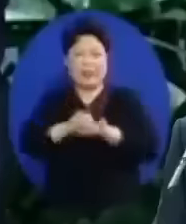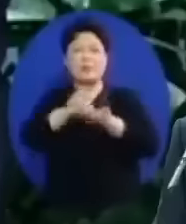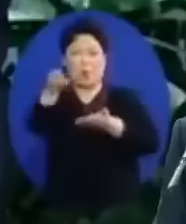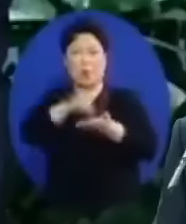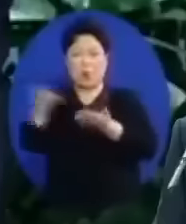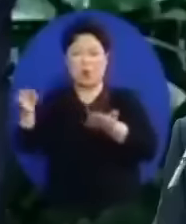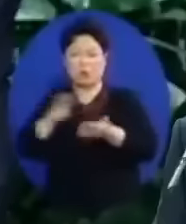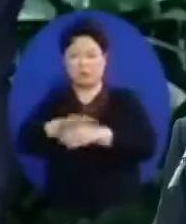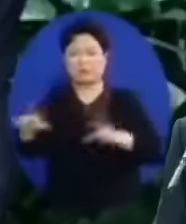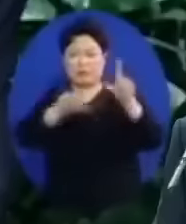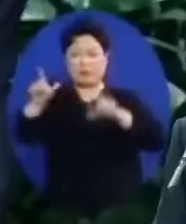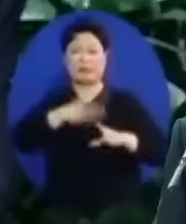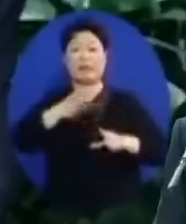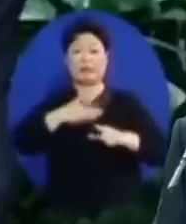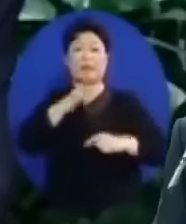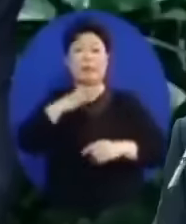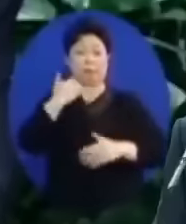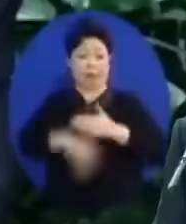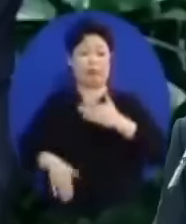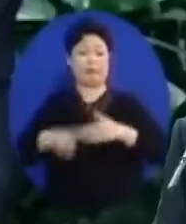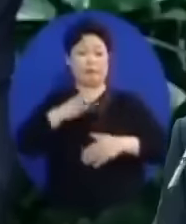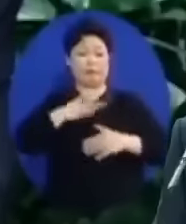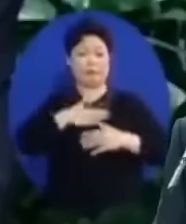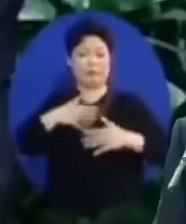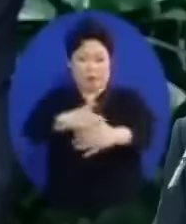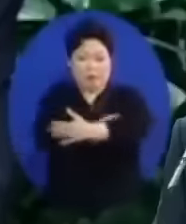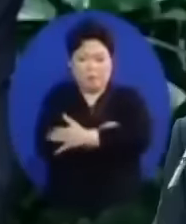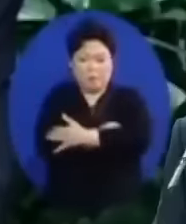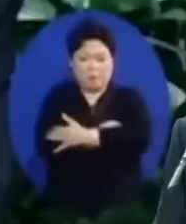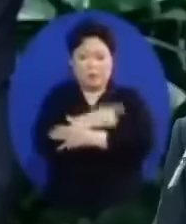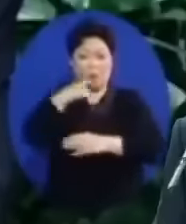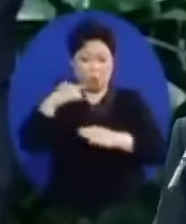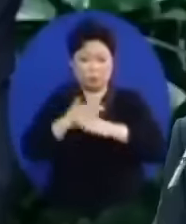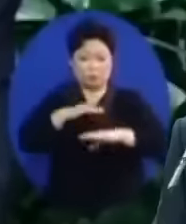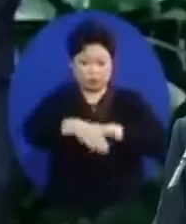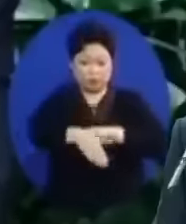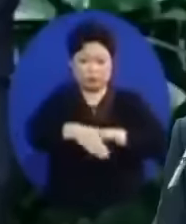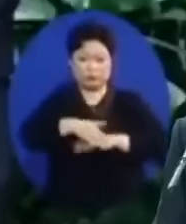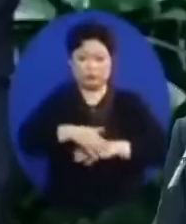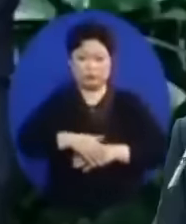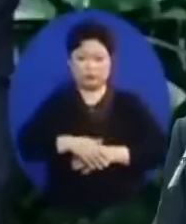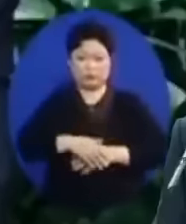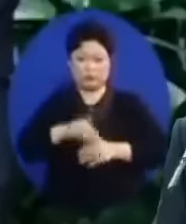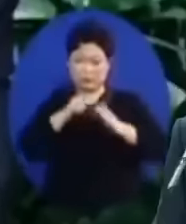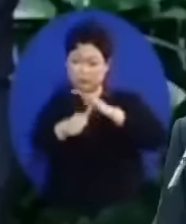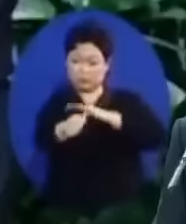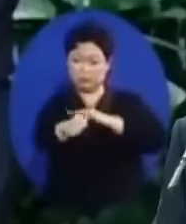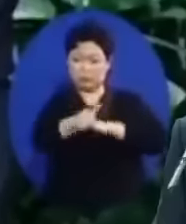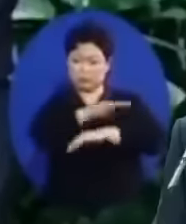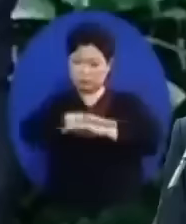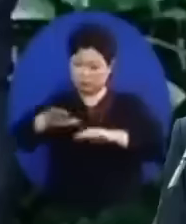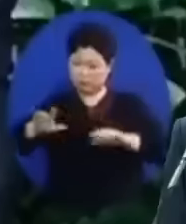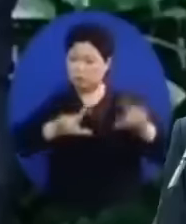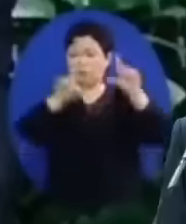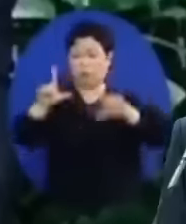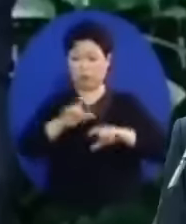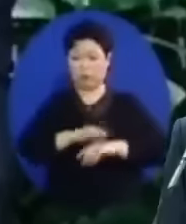살아라, 나는 내놓아라. 공산주의도 공산주의의 지도자들은 얼마나 잘